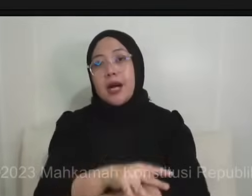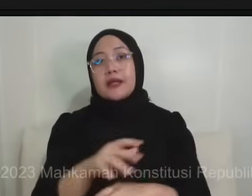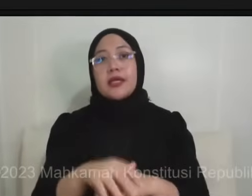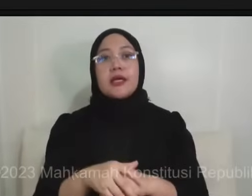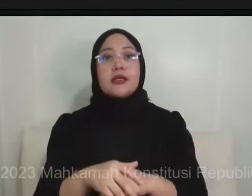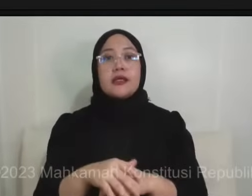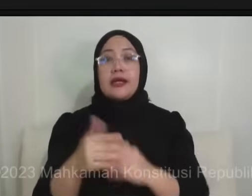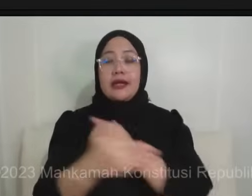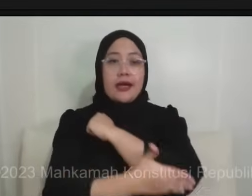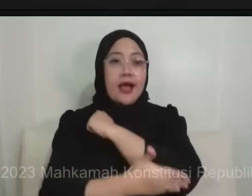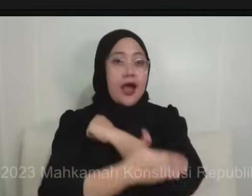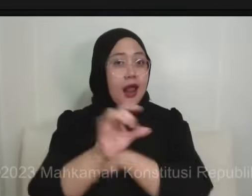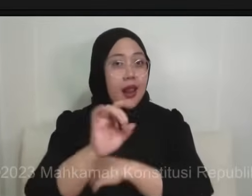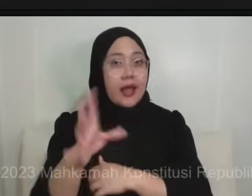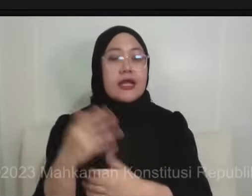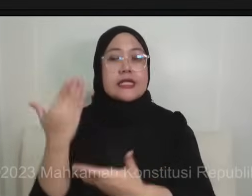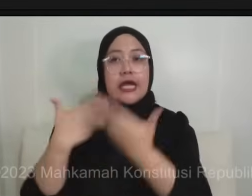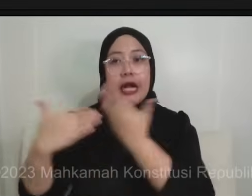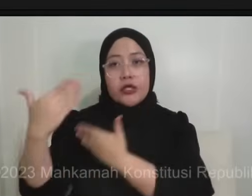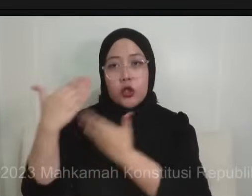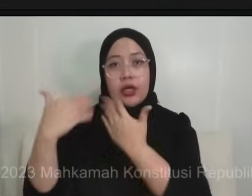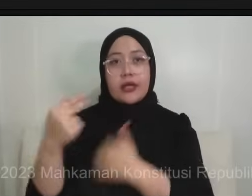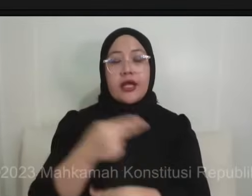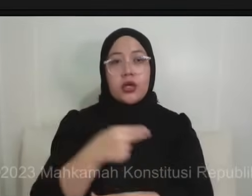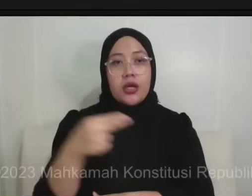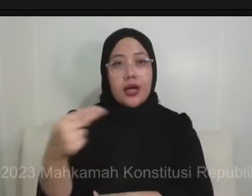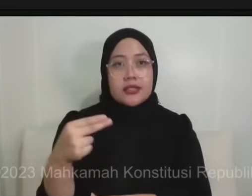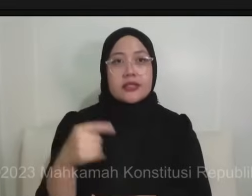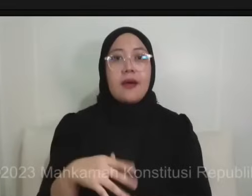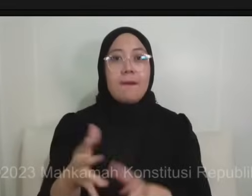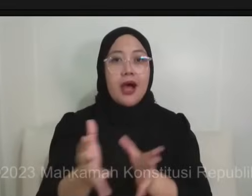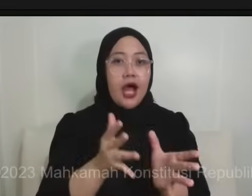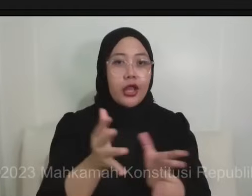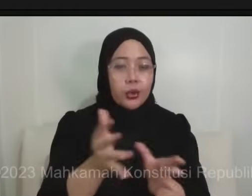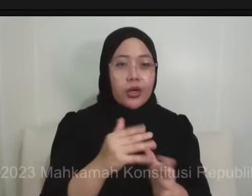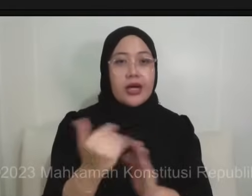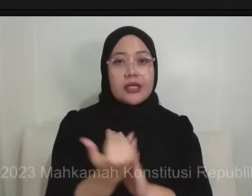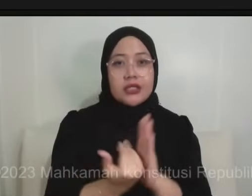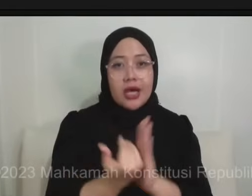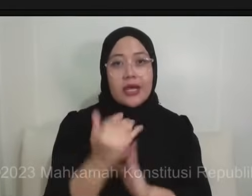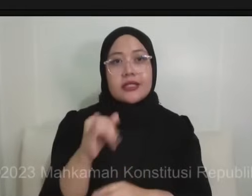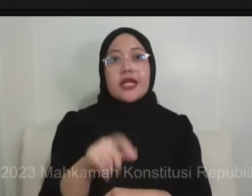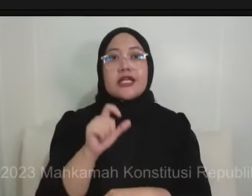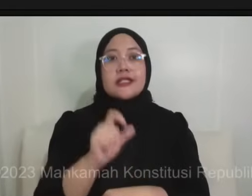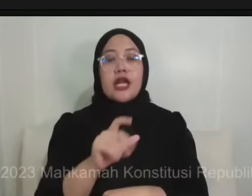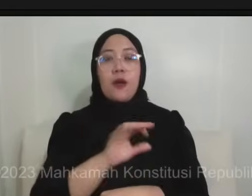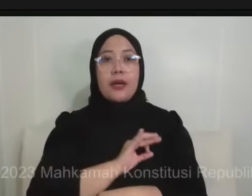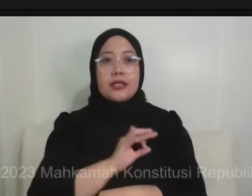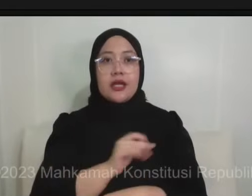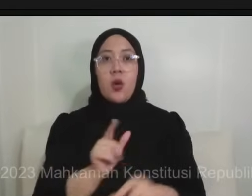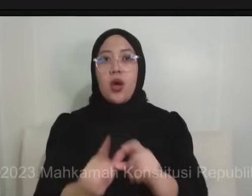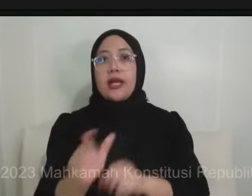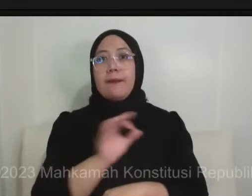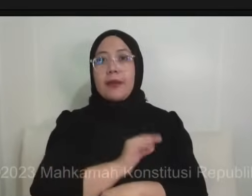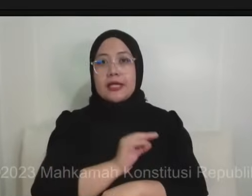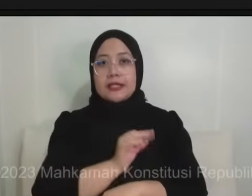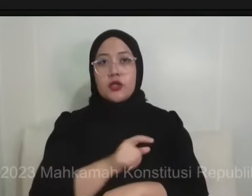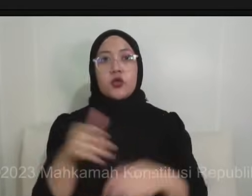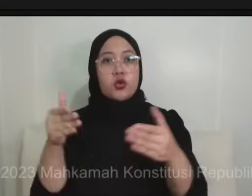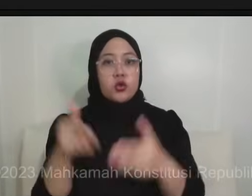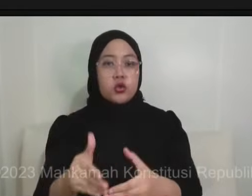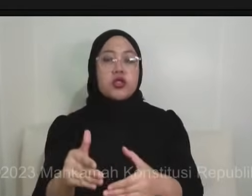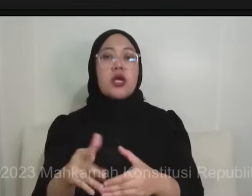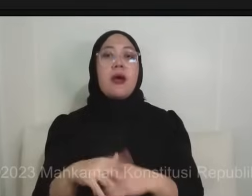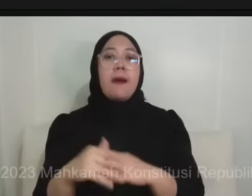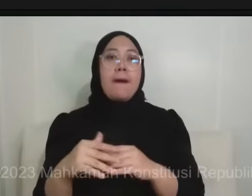dan secara historik di Indonesia pengaturan mengenai syarat menjadi calon presiden dan wakil presiden khususnya berupa batasan